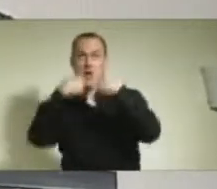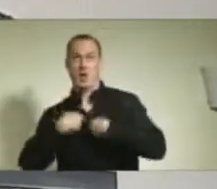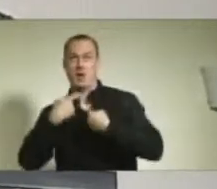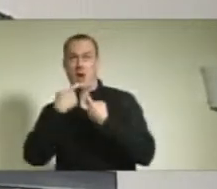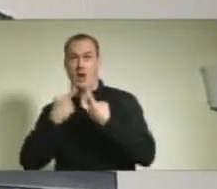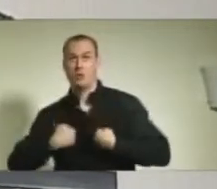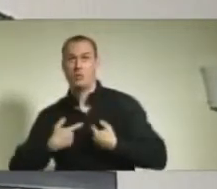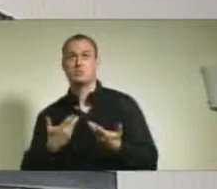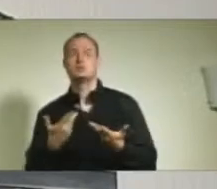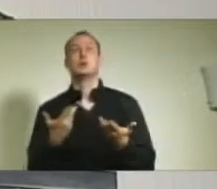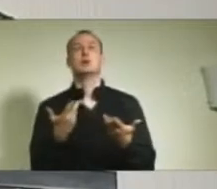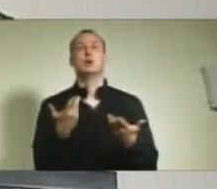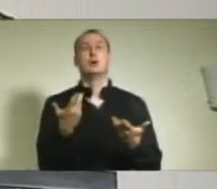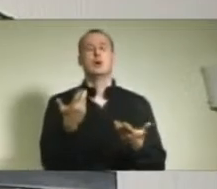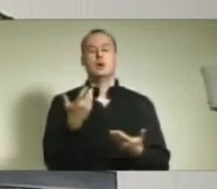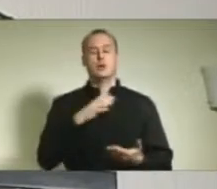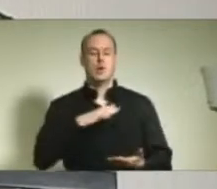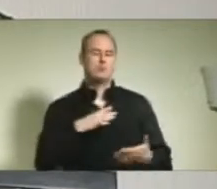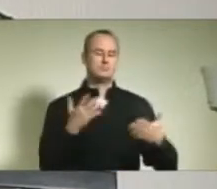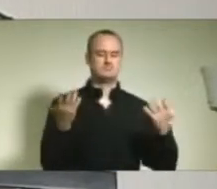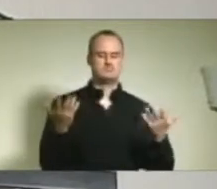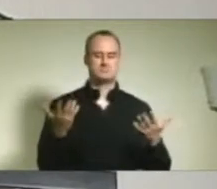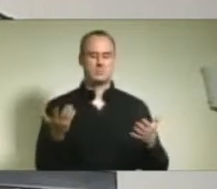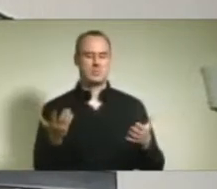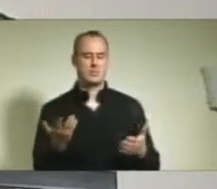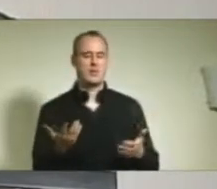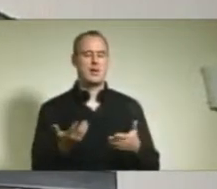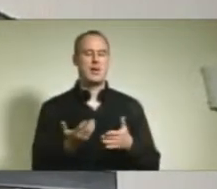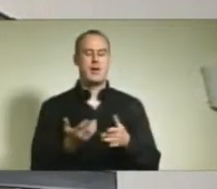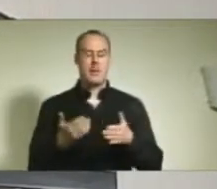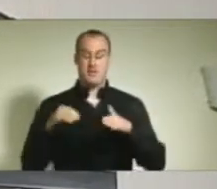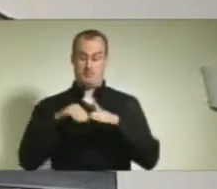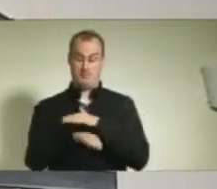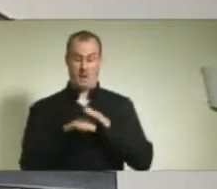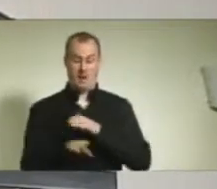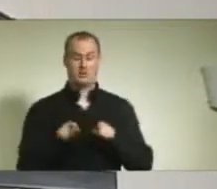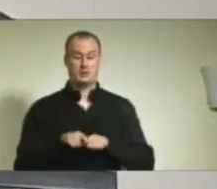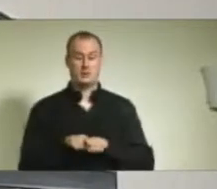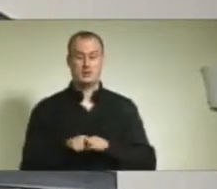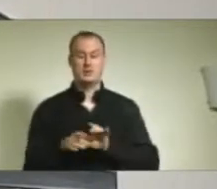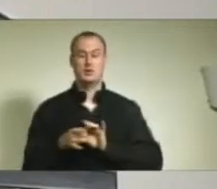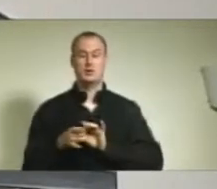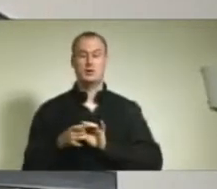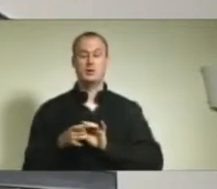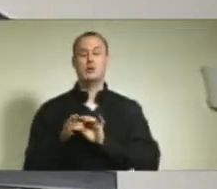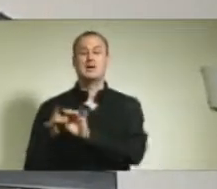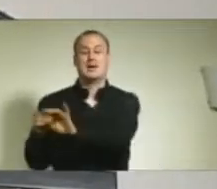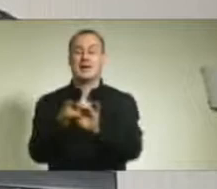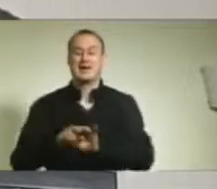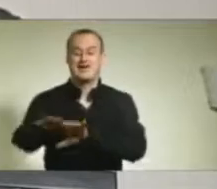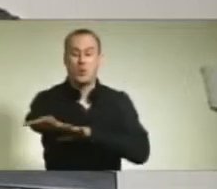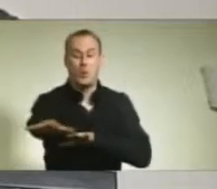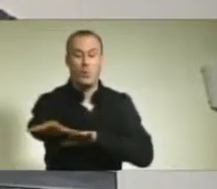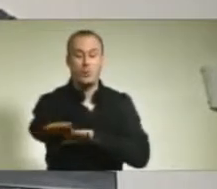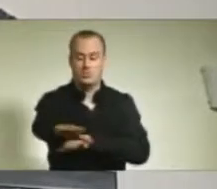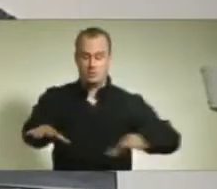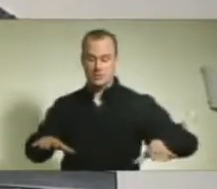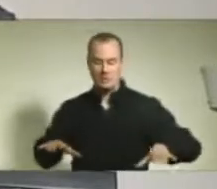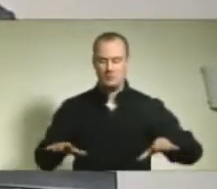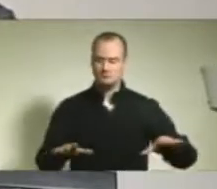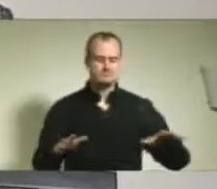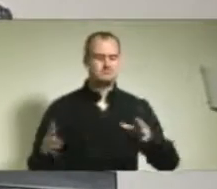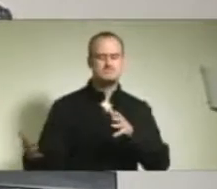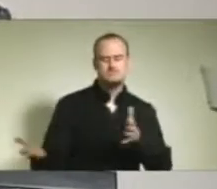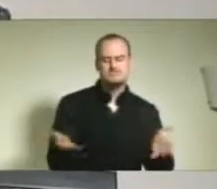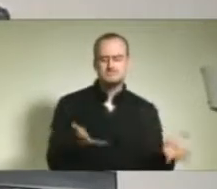fusionner les lignes un peu banque et réseau. C'est-à-dire que jusque maintenant, la banque travaillait